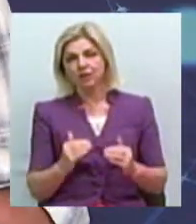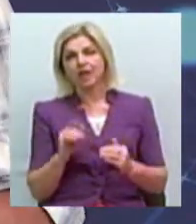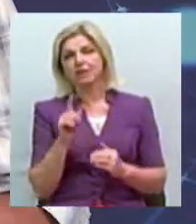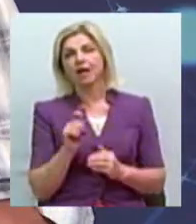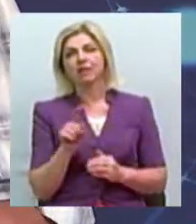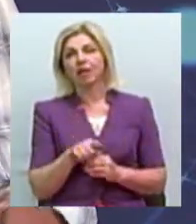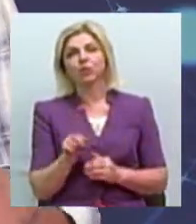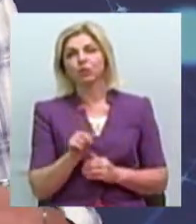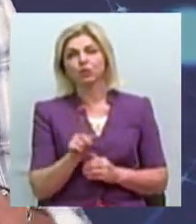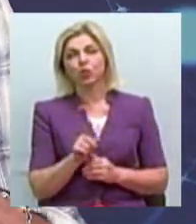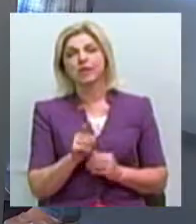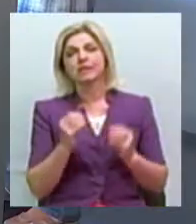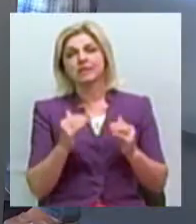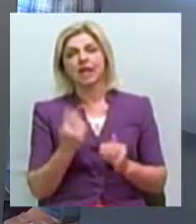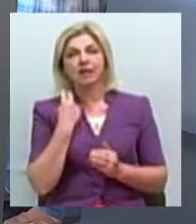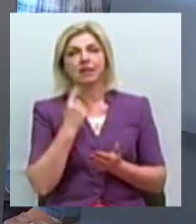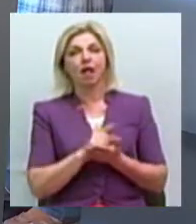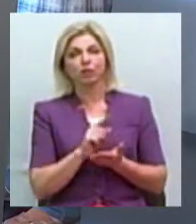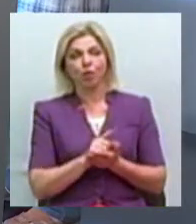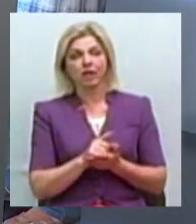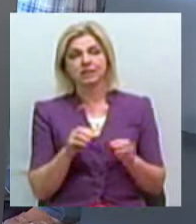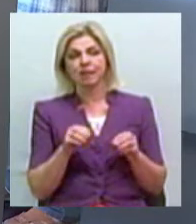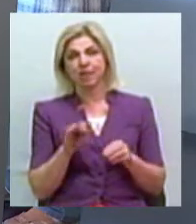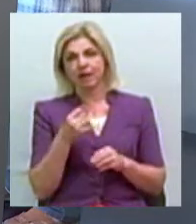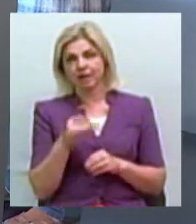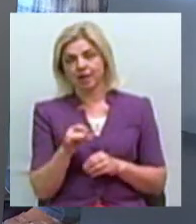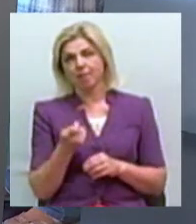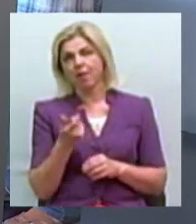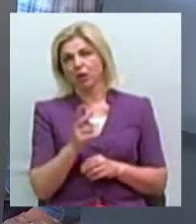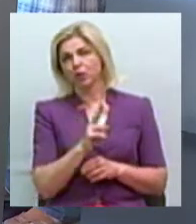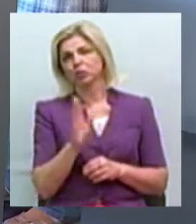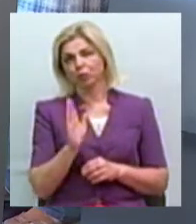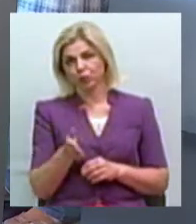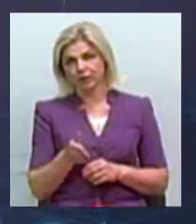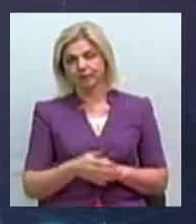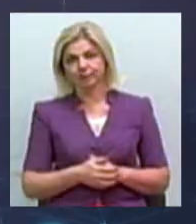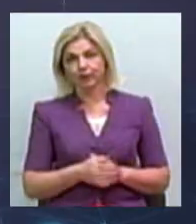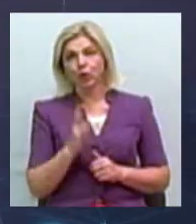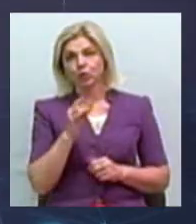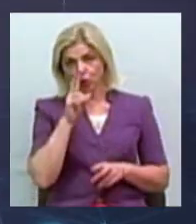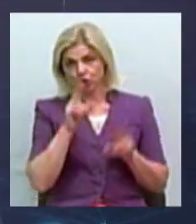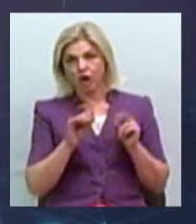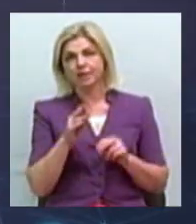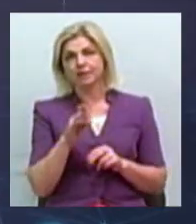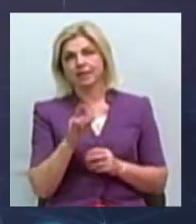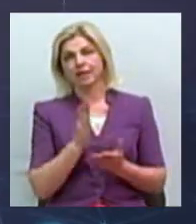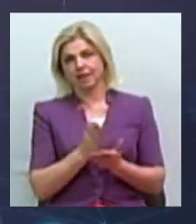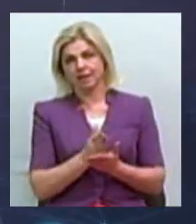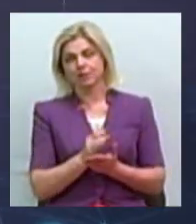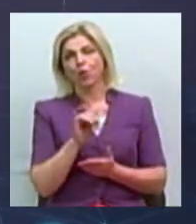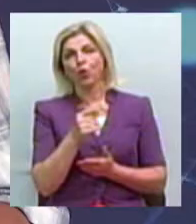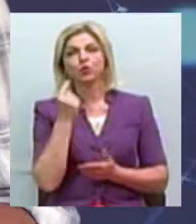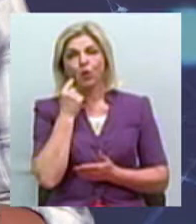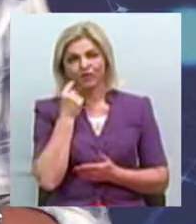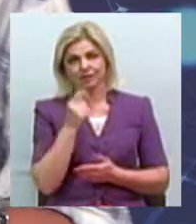что снизился налог там земельный, мало кто будет. Но шансы есть и у